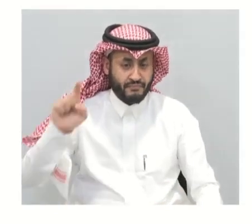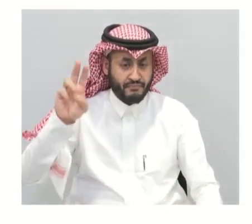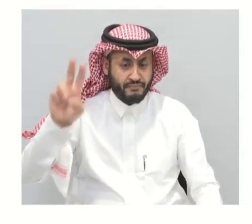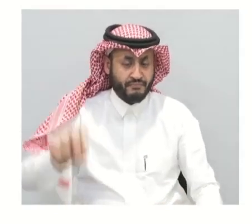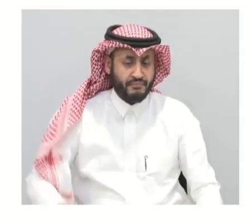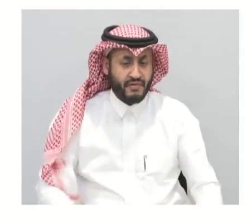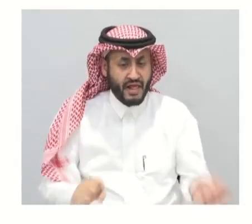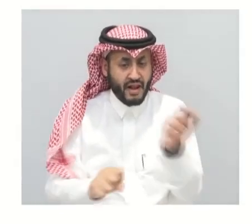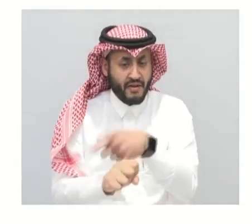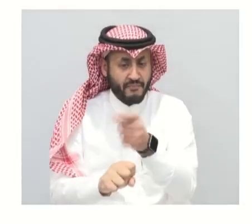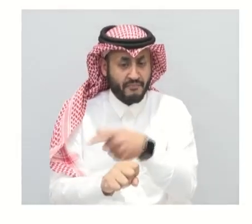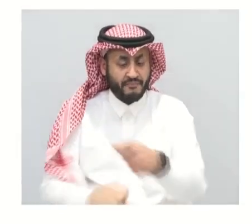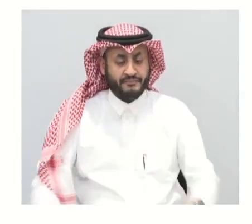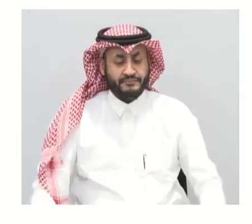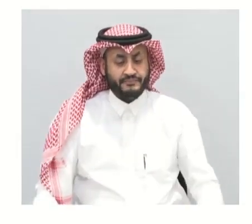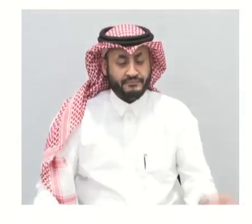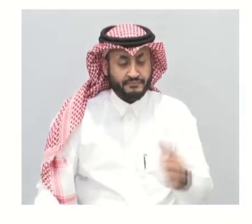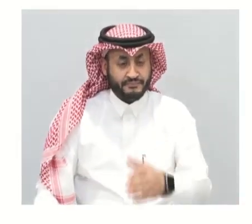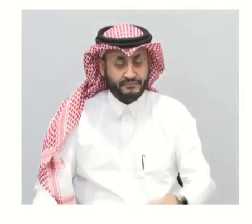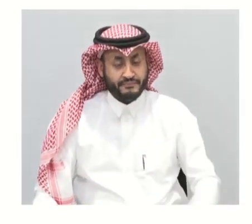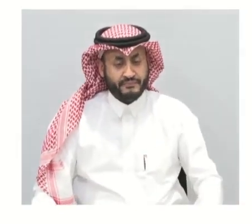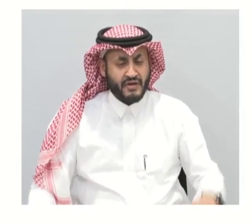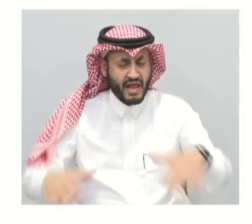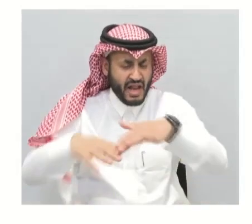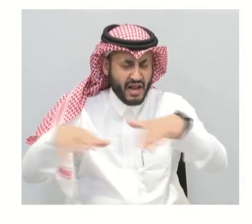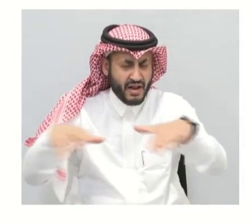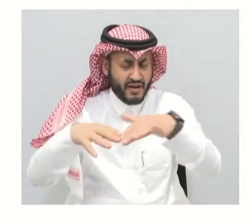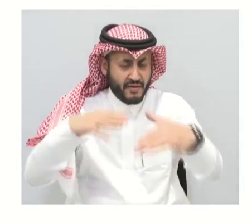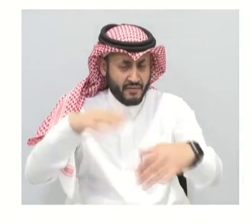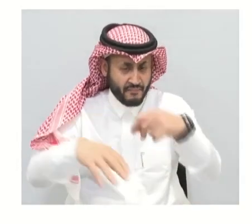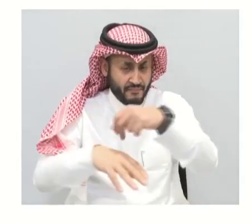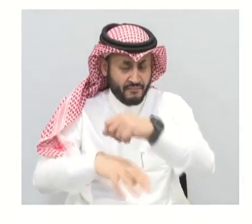التلوث نطاق التربه